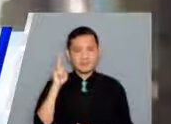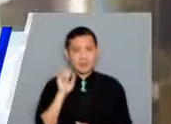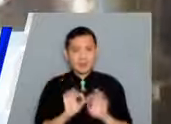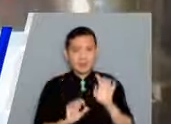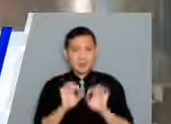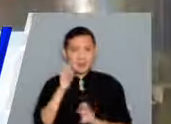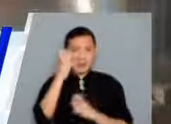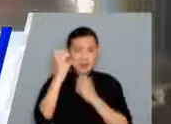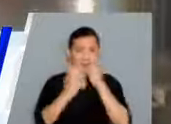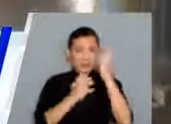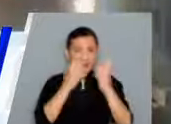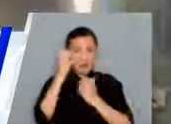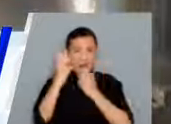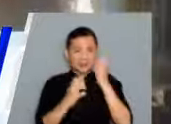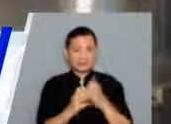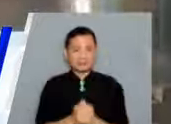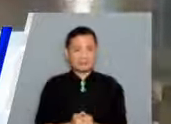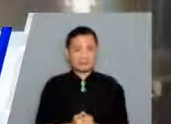Higher.